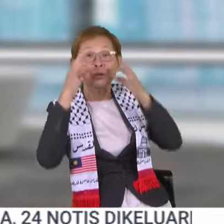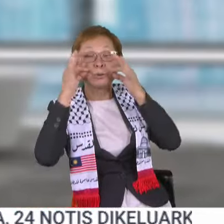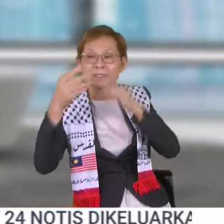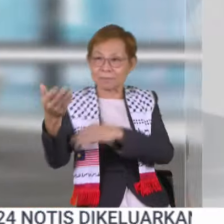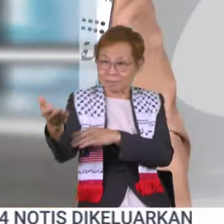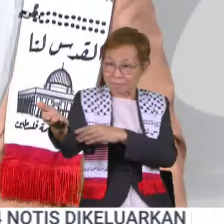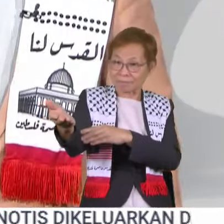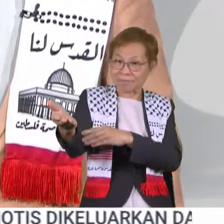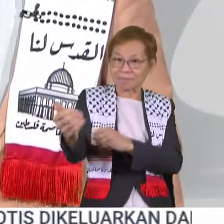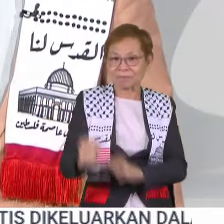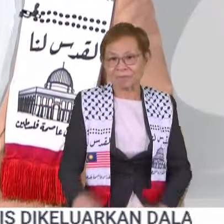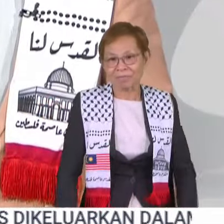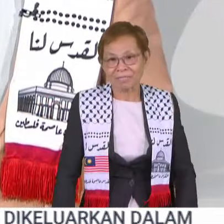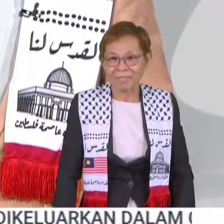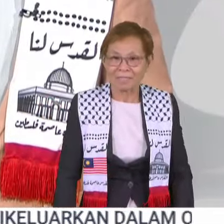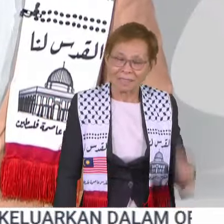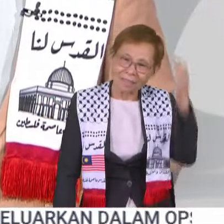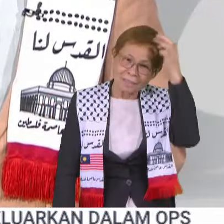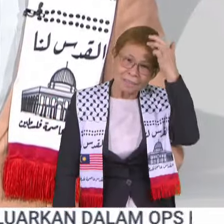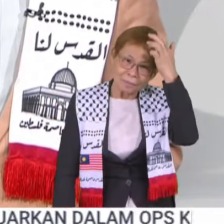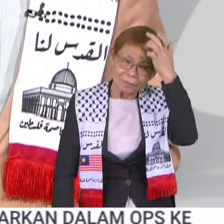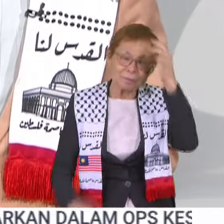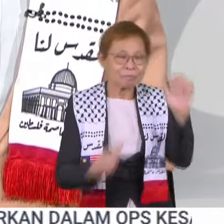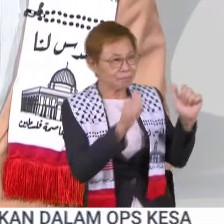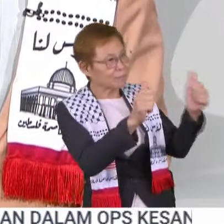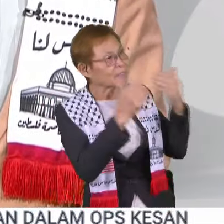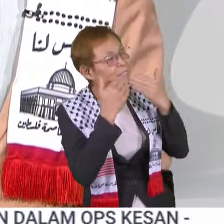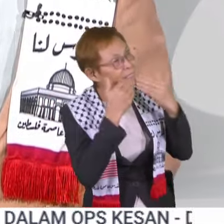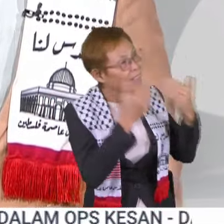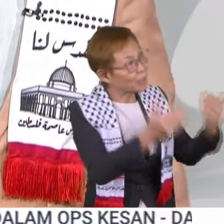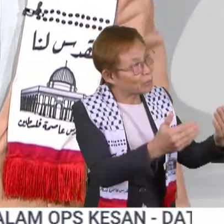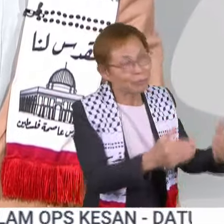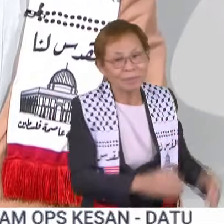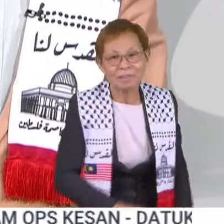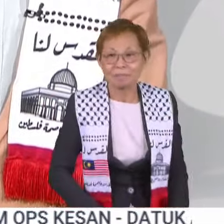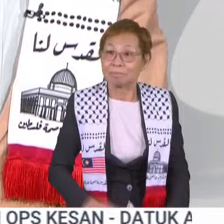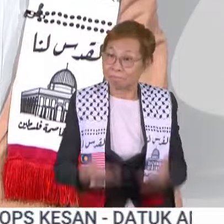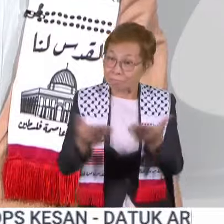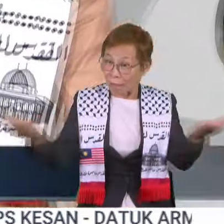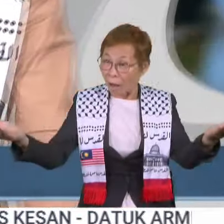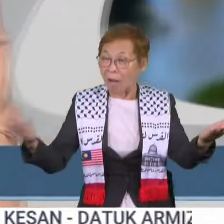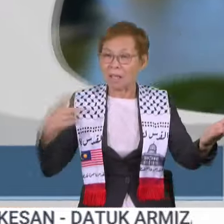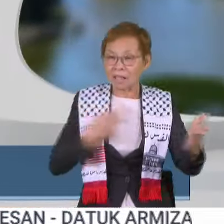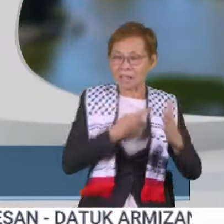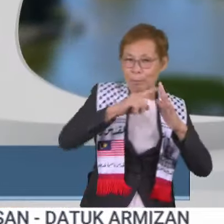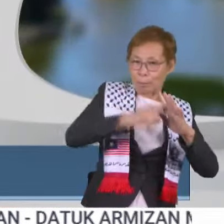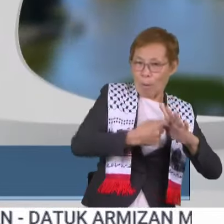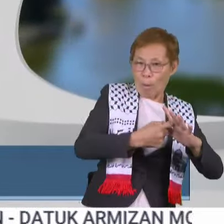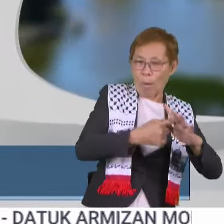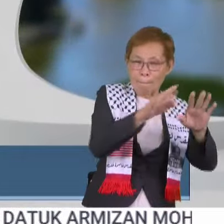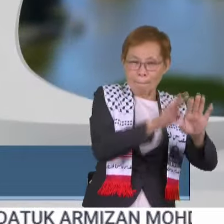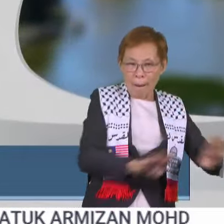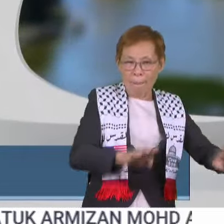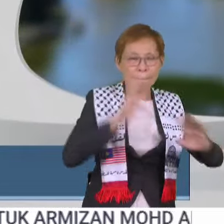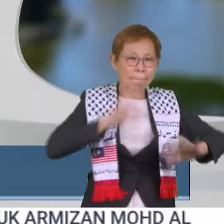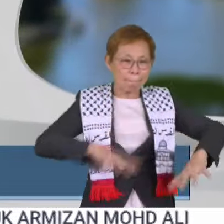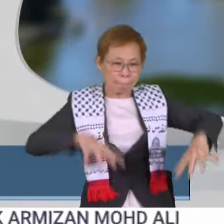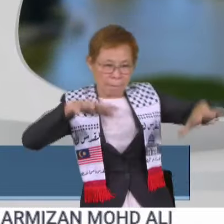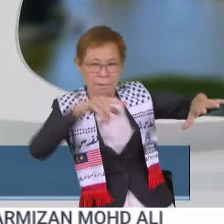silakan Bu Baik terima kasih Miza saudara sebelum itu kita mulakan dengan perkembangan